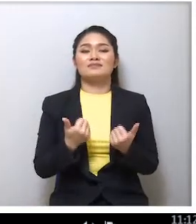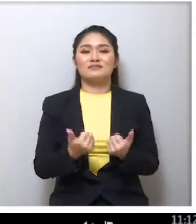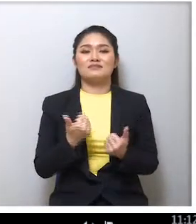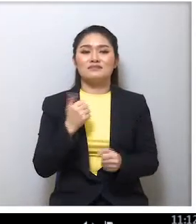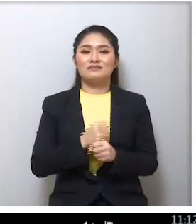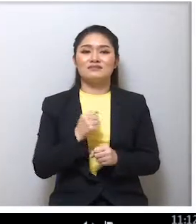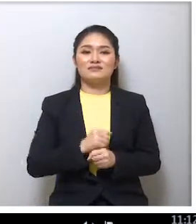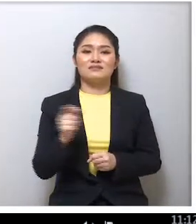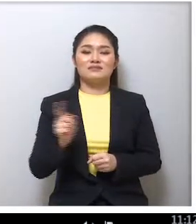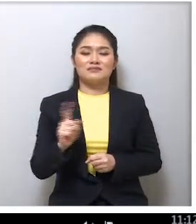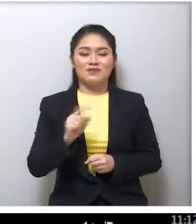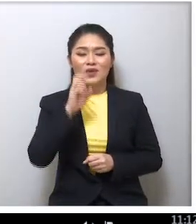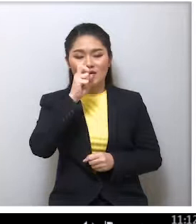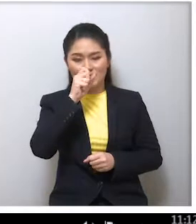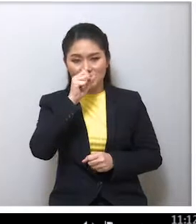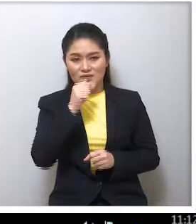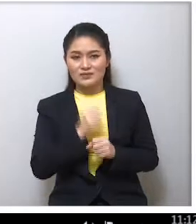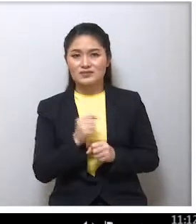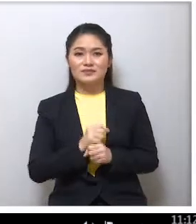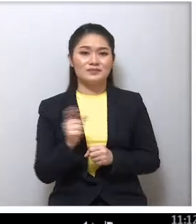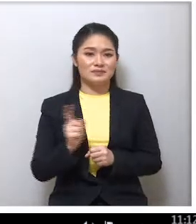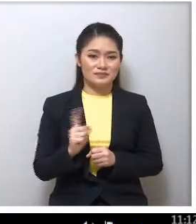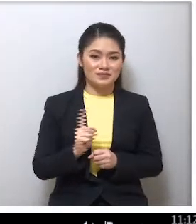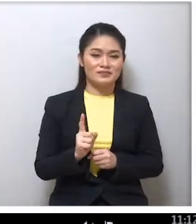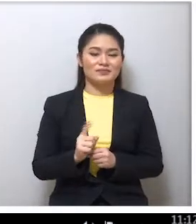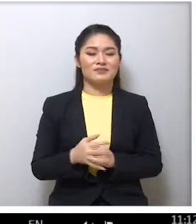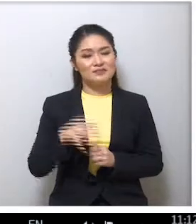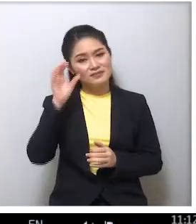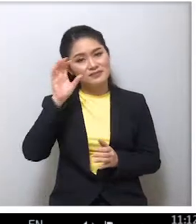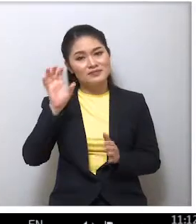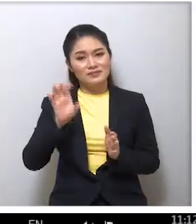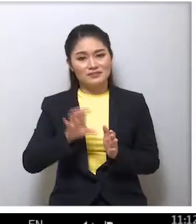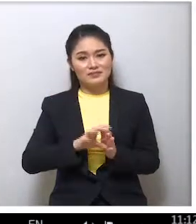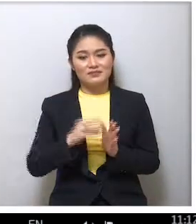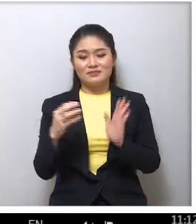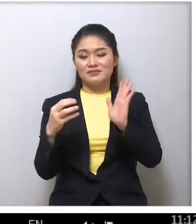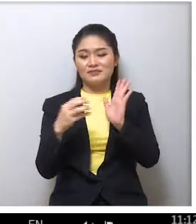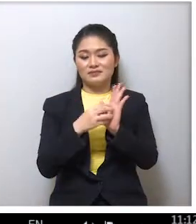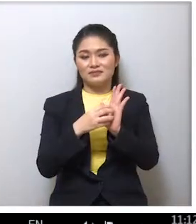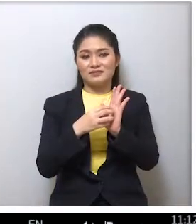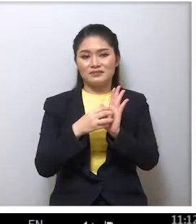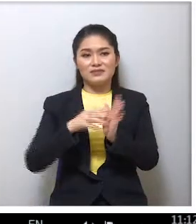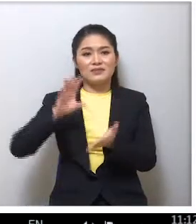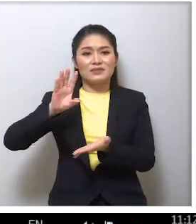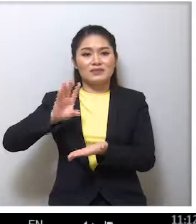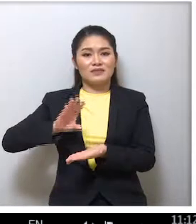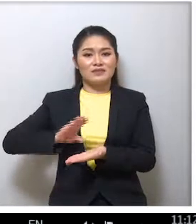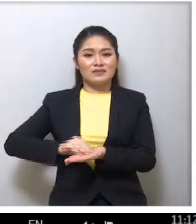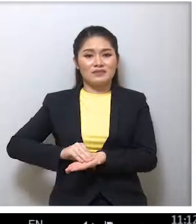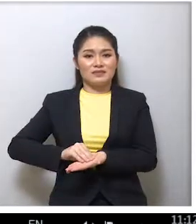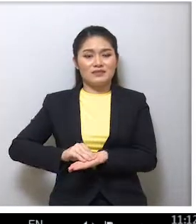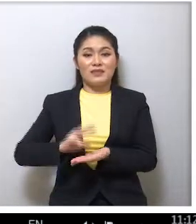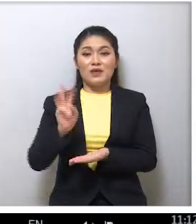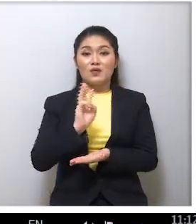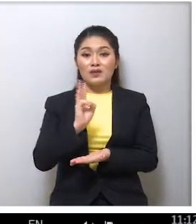เราจะลองทำชิ้นงานอีกชิ้นหนึ่งที่เป็นโลโก้นะครับพวกเราโหลดโลโก้วิทยาลัยมา